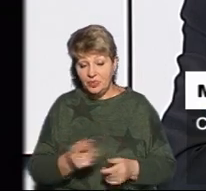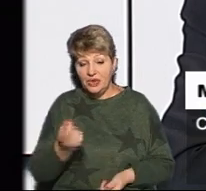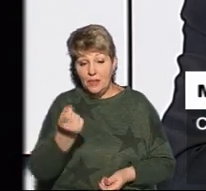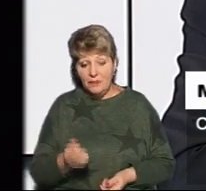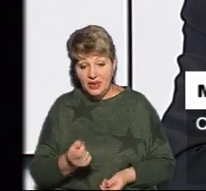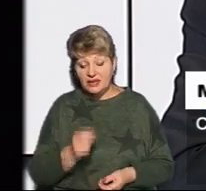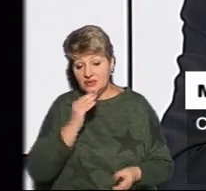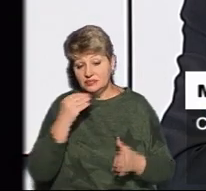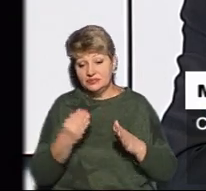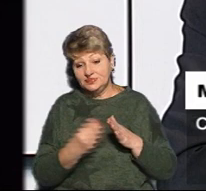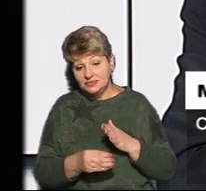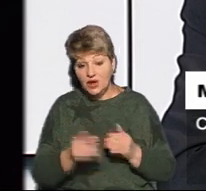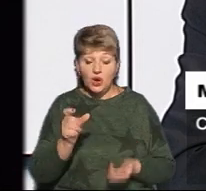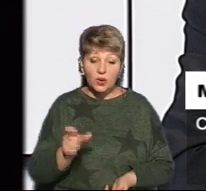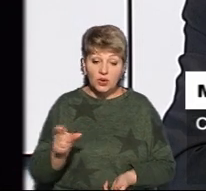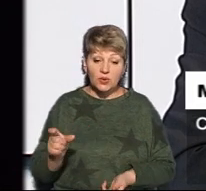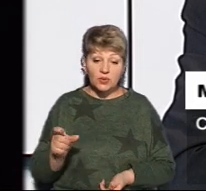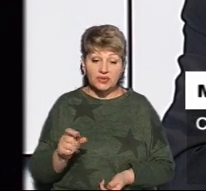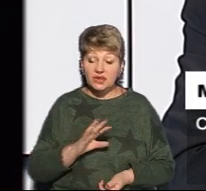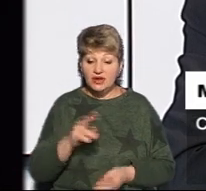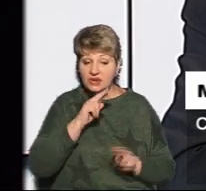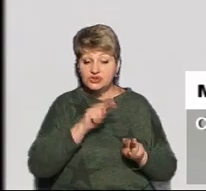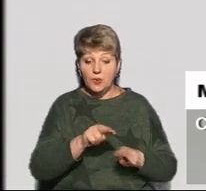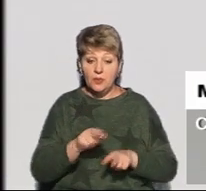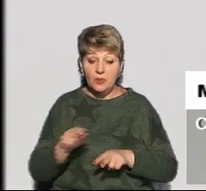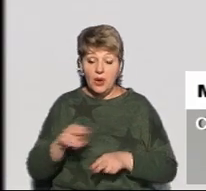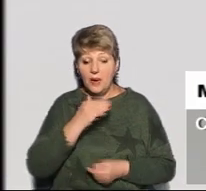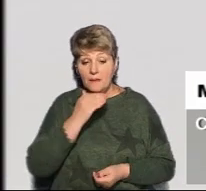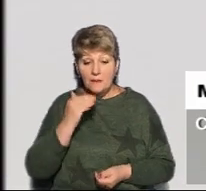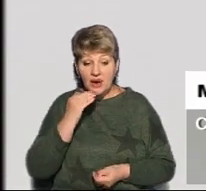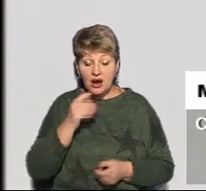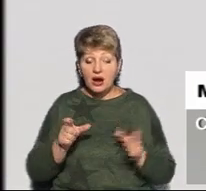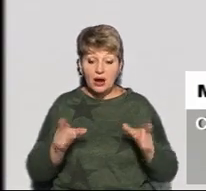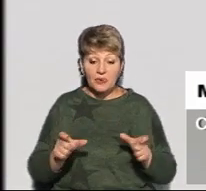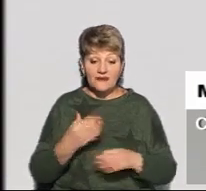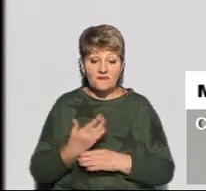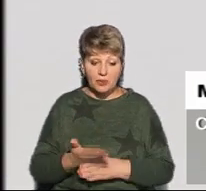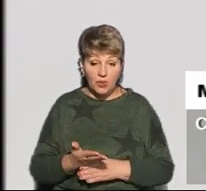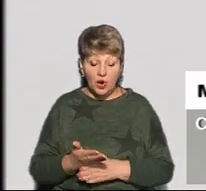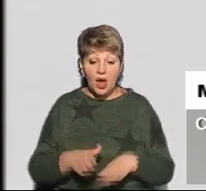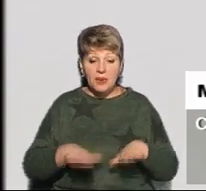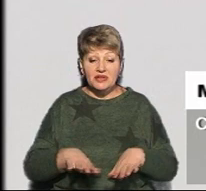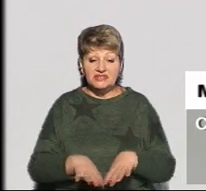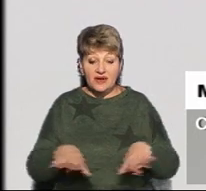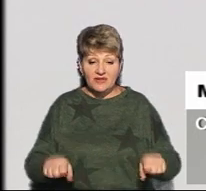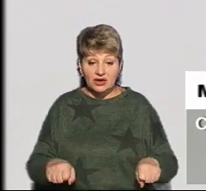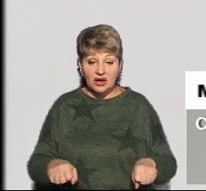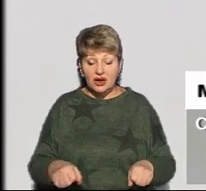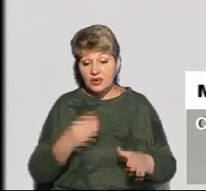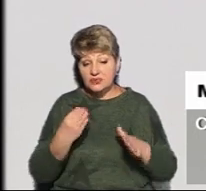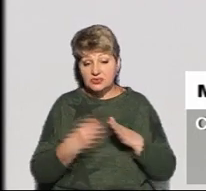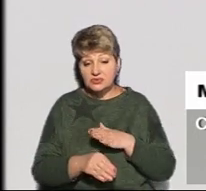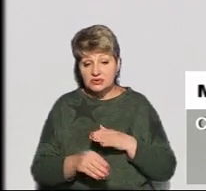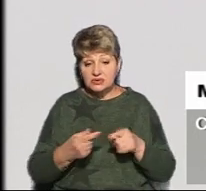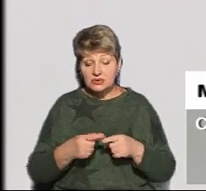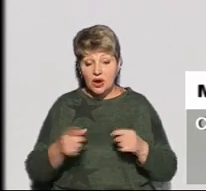мінімально там на це зважають, люди не дотримуються там багатьох дуже карантинних вимог, місцева влада ігнорує